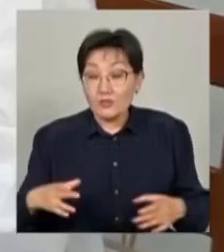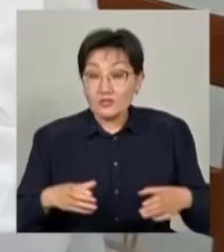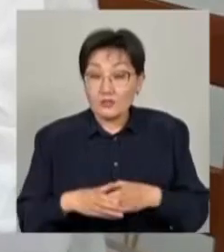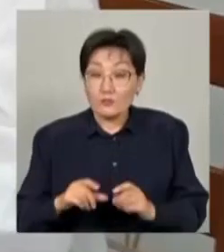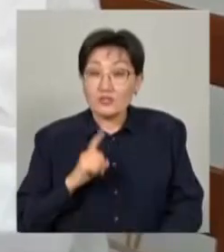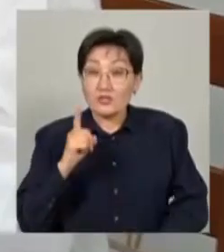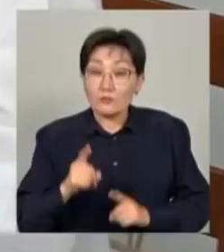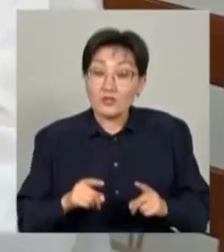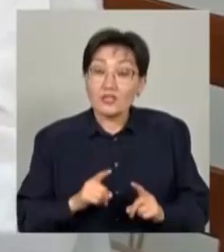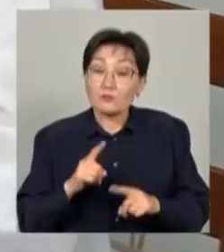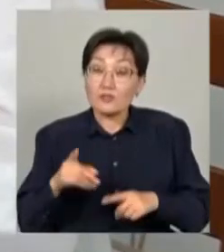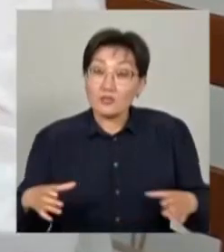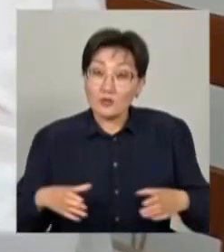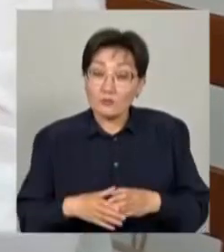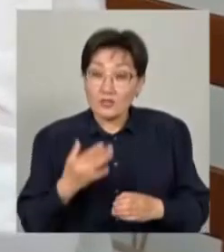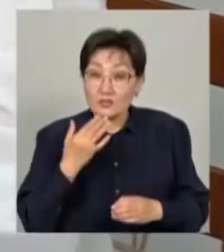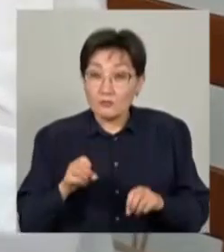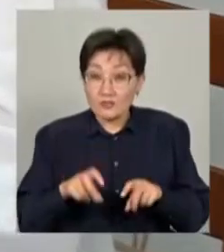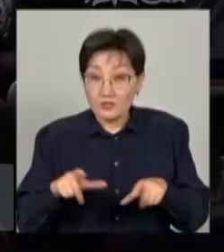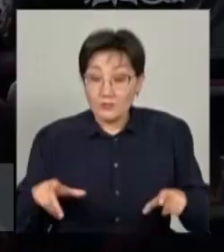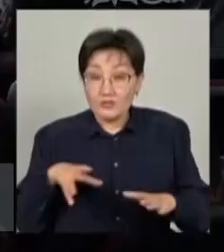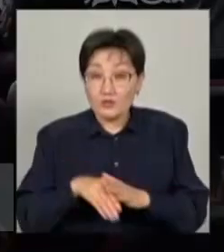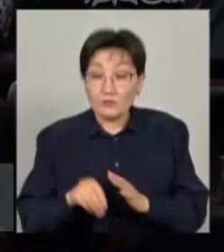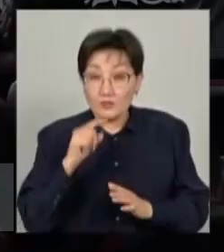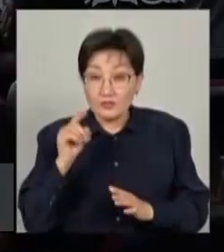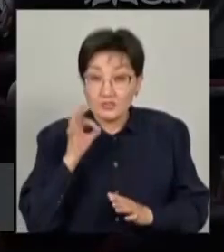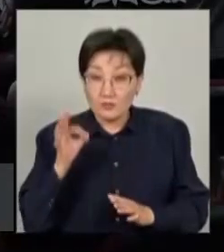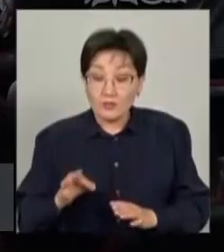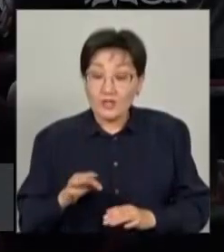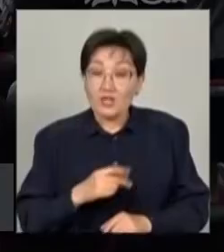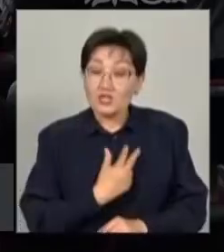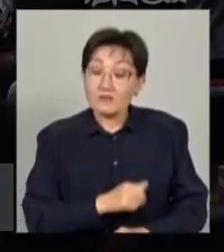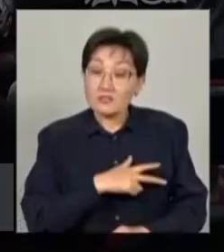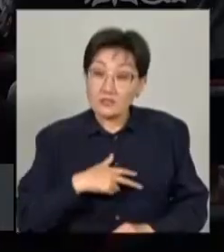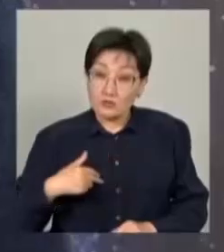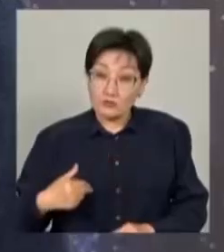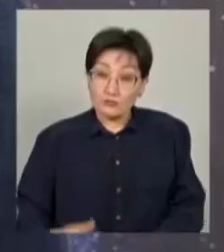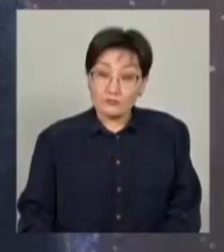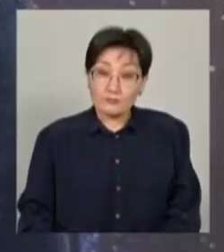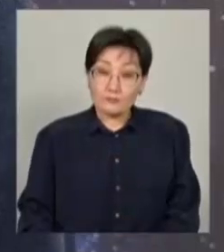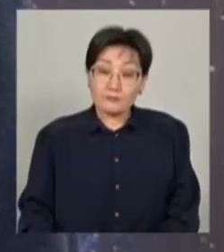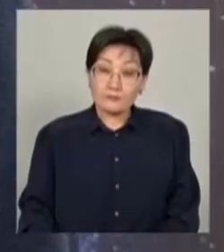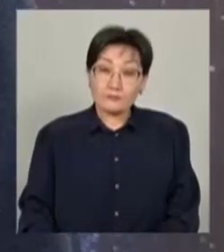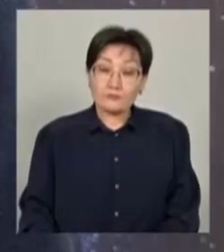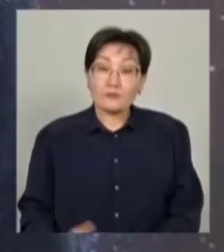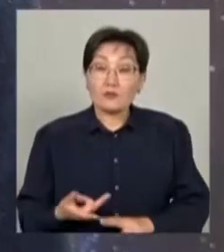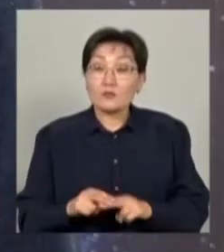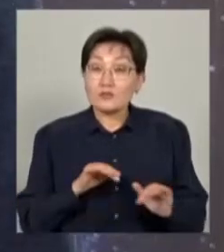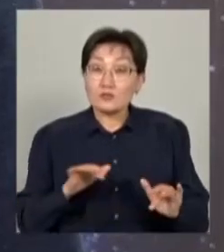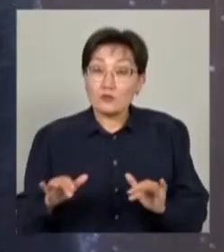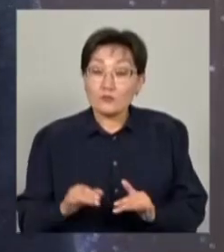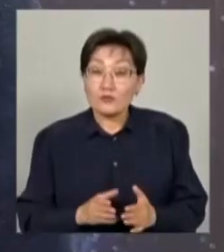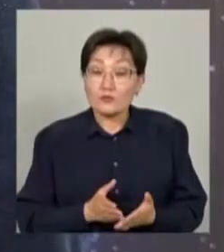аэрокосмической отрасли а также зарубежных экспертов включая Германию и Швейцарию данное мероприятие